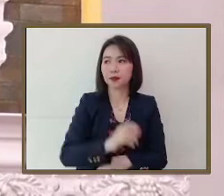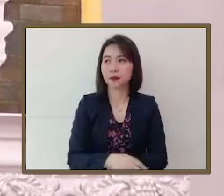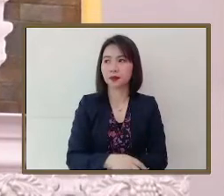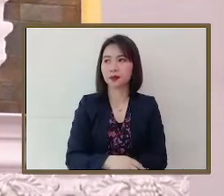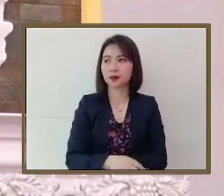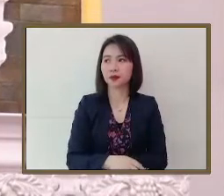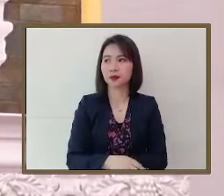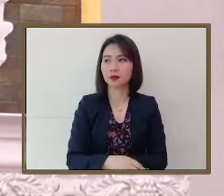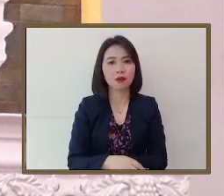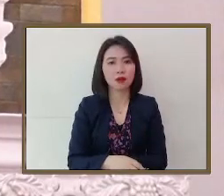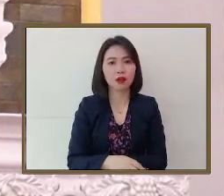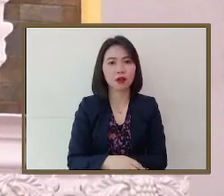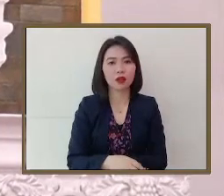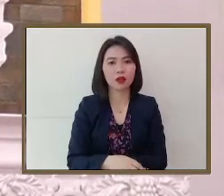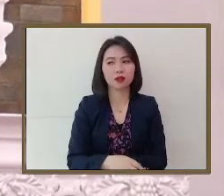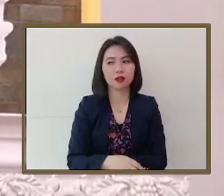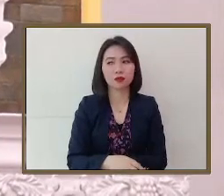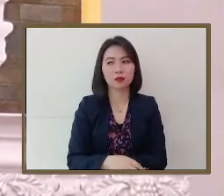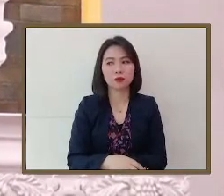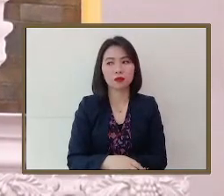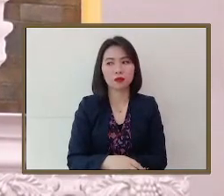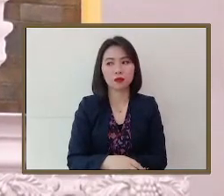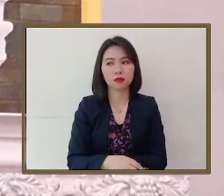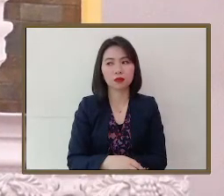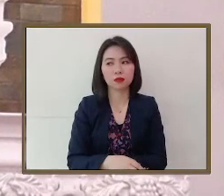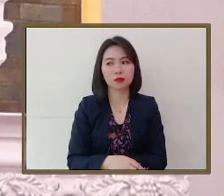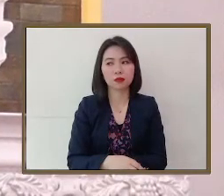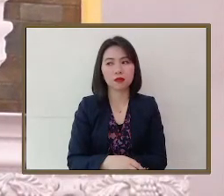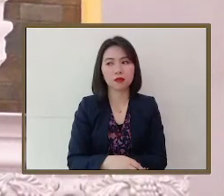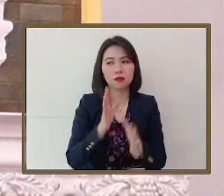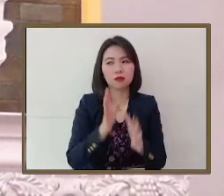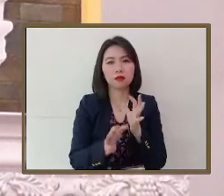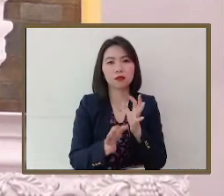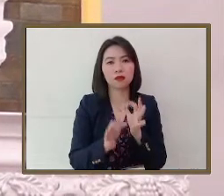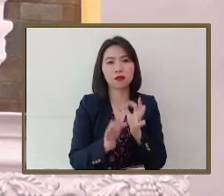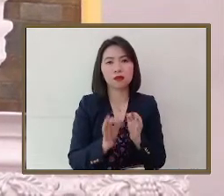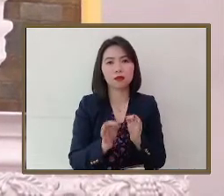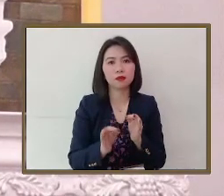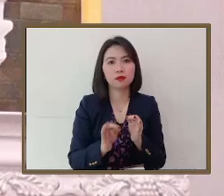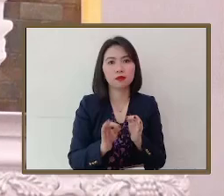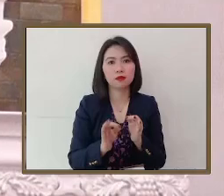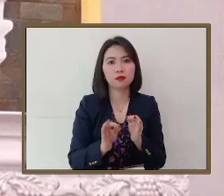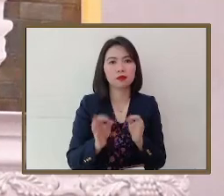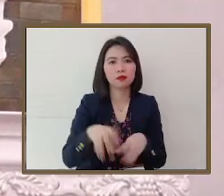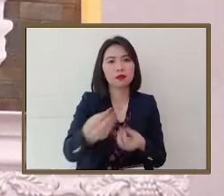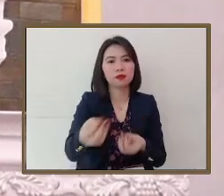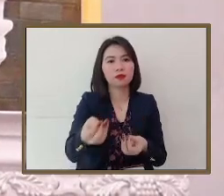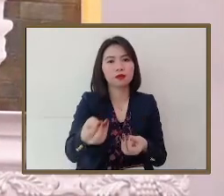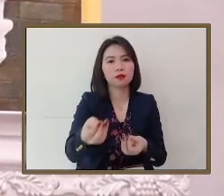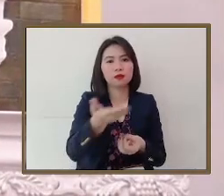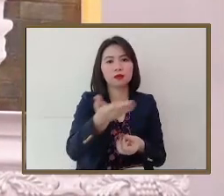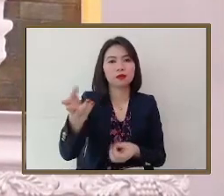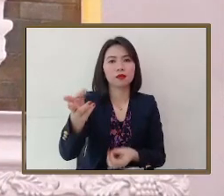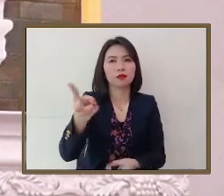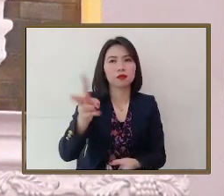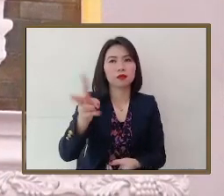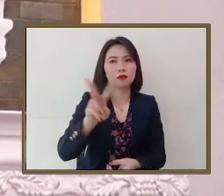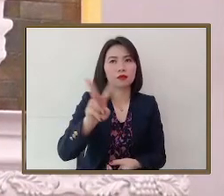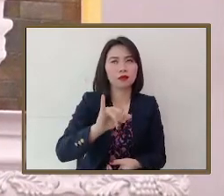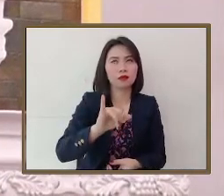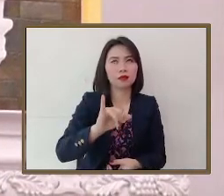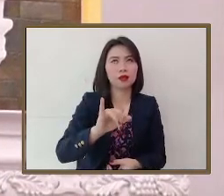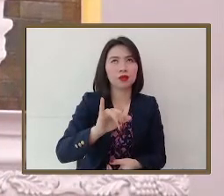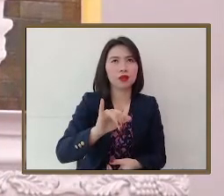pag may nagpainom sa inyo ng lason, hindi kayo malalason. Pagka habang naglalakbay kayo at natuklaw kayo